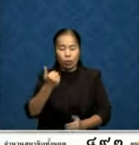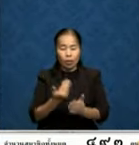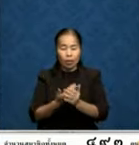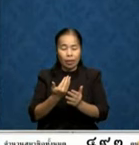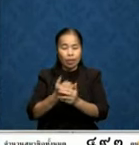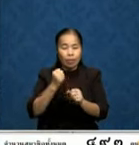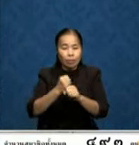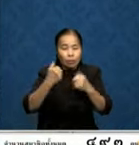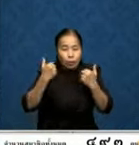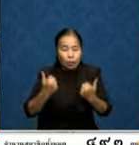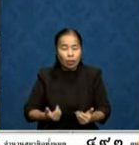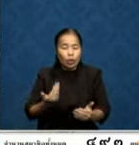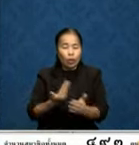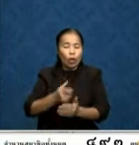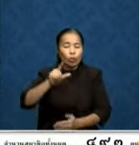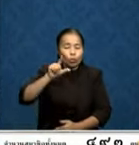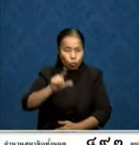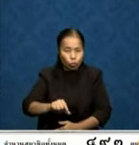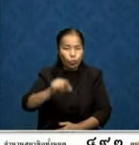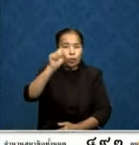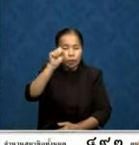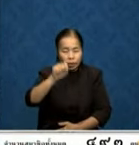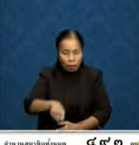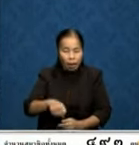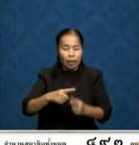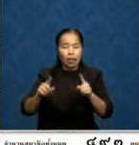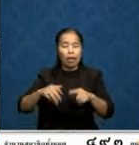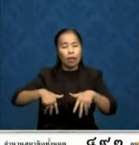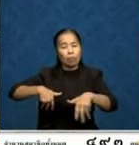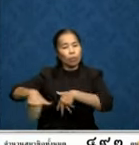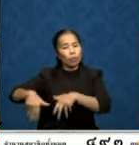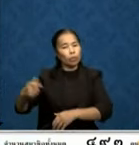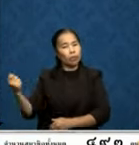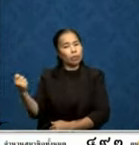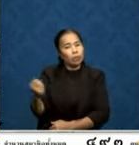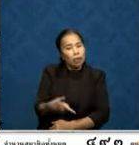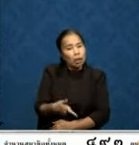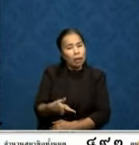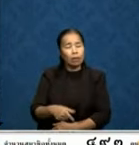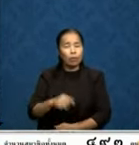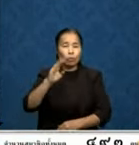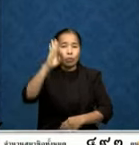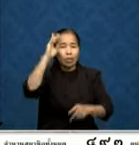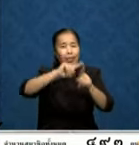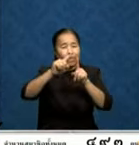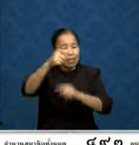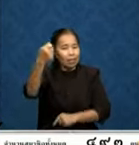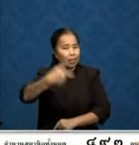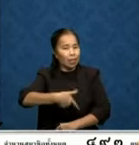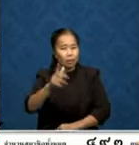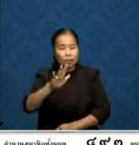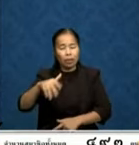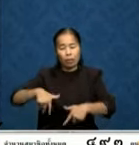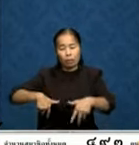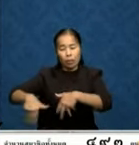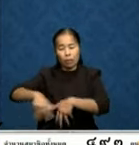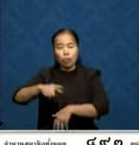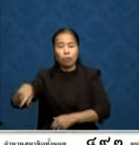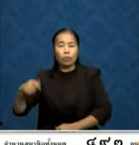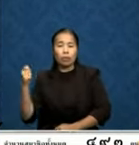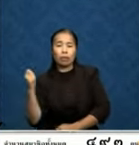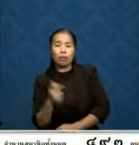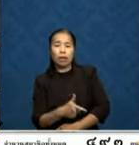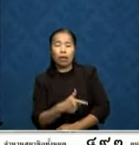ที่ประชาชนจะต้องเป็นคนจ่ายเพราะราคาที่ท่านประกาศรับซื้อนั้นไม่ใช่กกพ.เป็นคนจ่ายแต่มันคือประชาชนทุกคนนะครับที่เป็นคนจ่าย